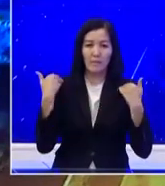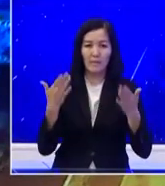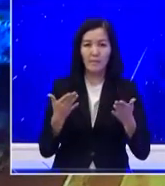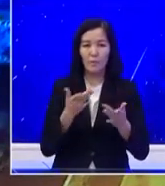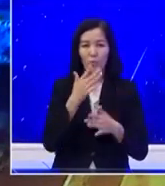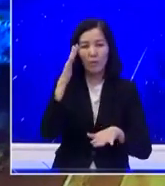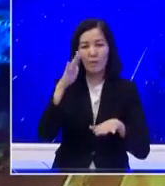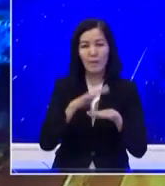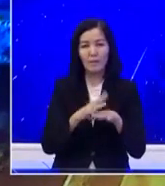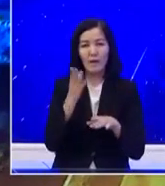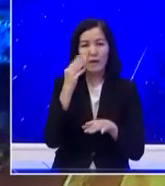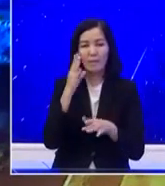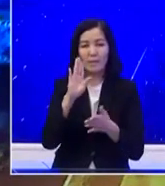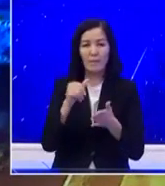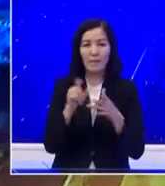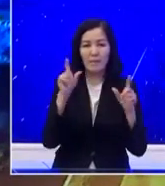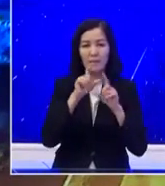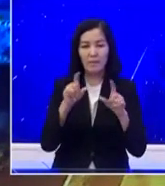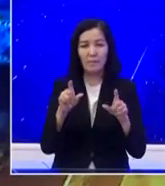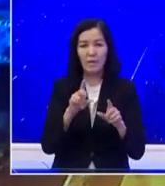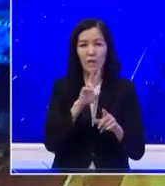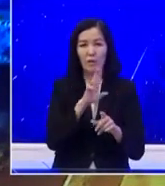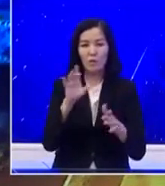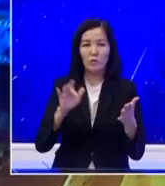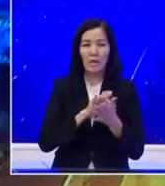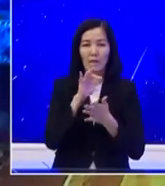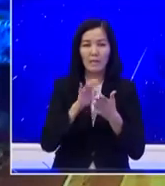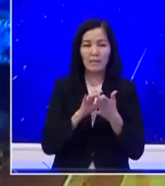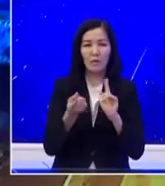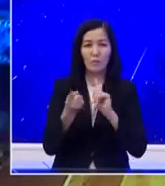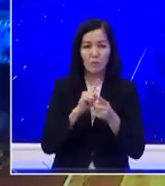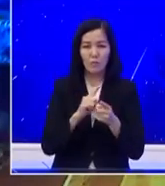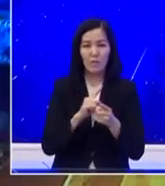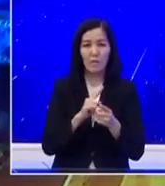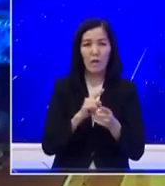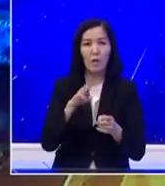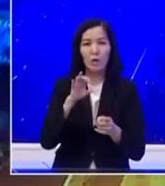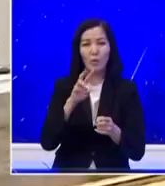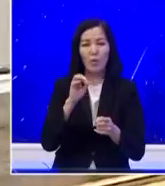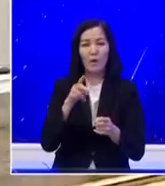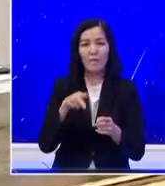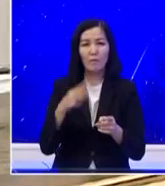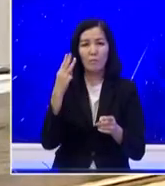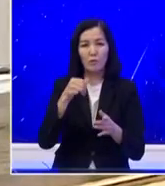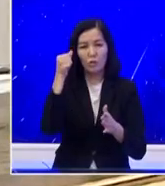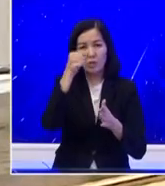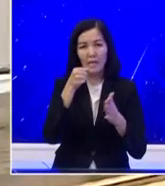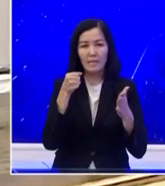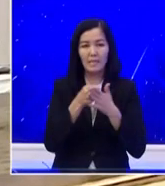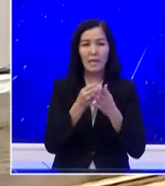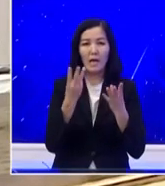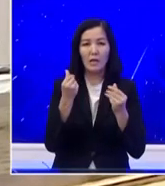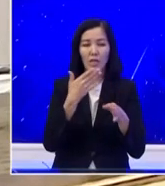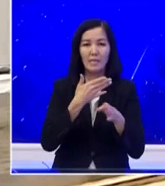табыс тіледі. Ұлттық банктің Алматыдағы бас ғимараты Нұрсұлтан қаласына көшкен. Қасым-Жомарт Тоқаев 2030 жылға